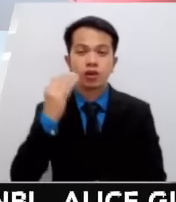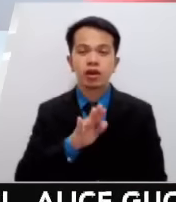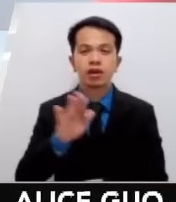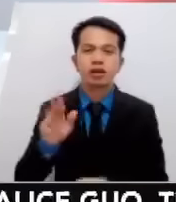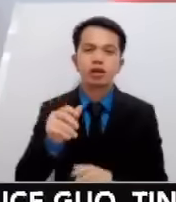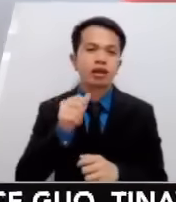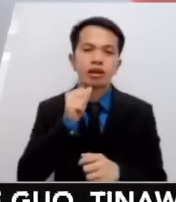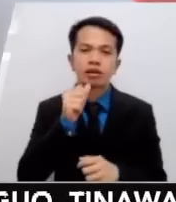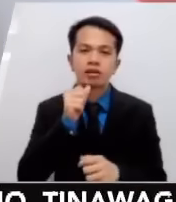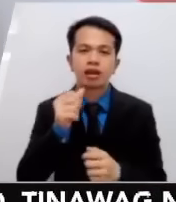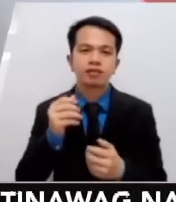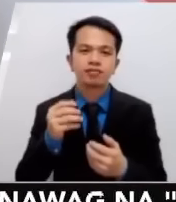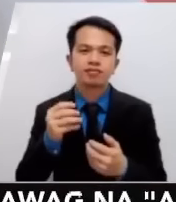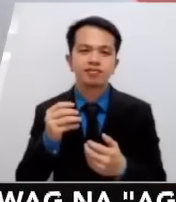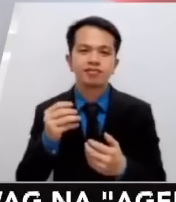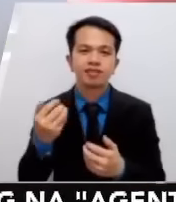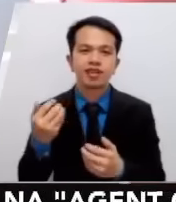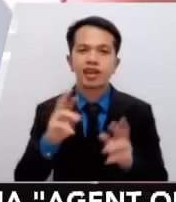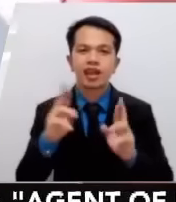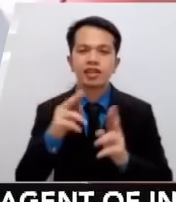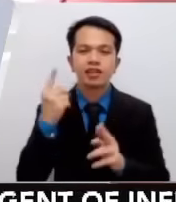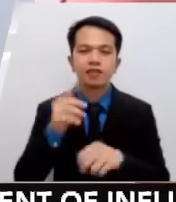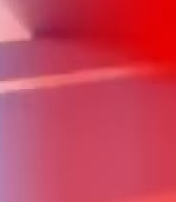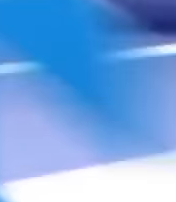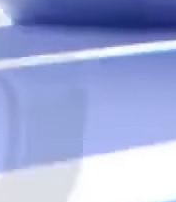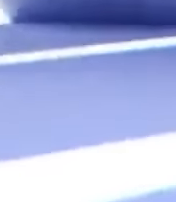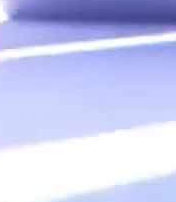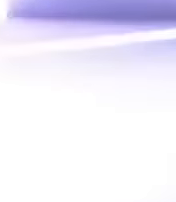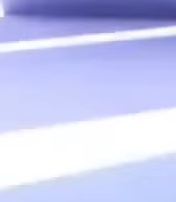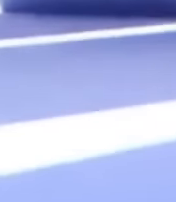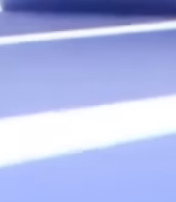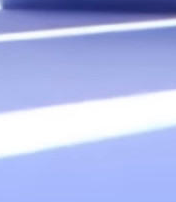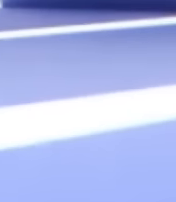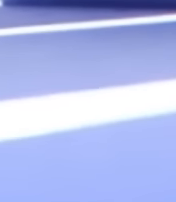sanay sa mga eksenang may kilig.